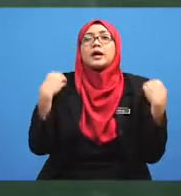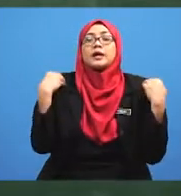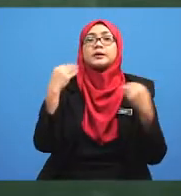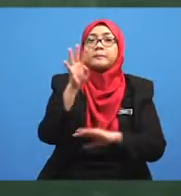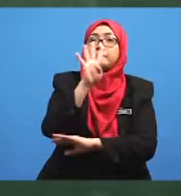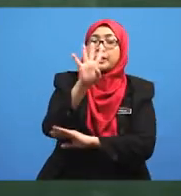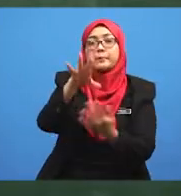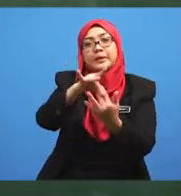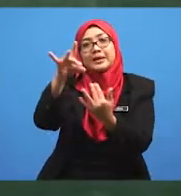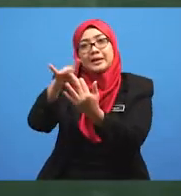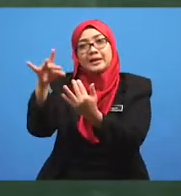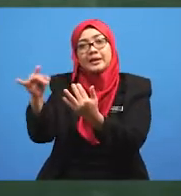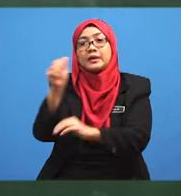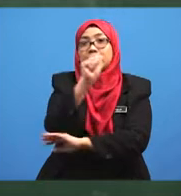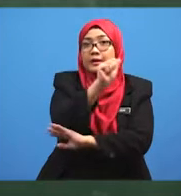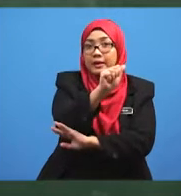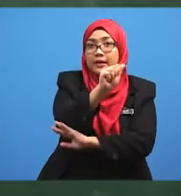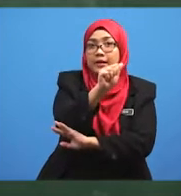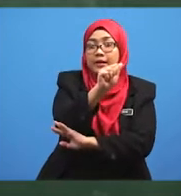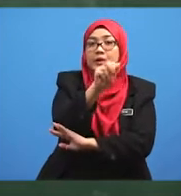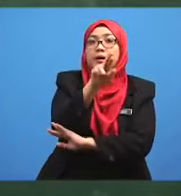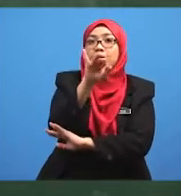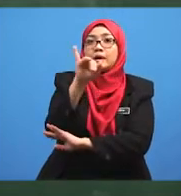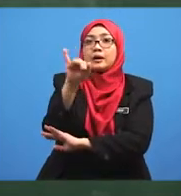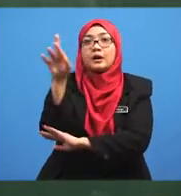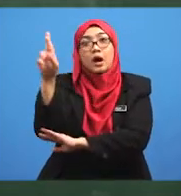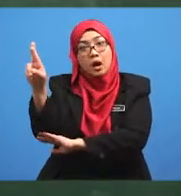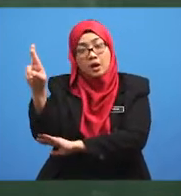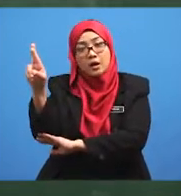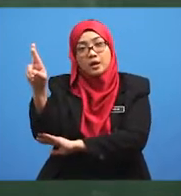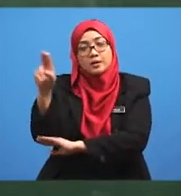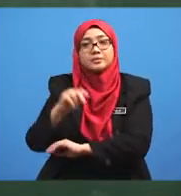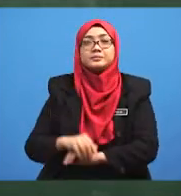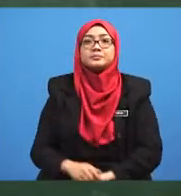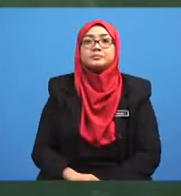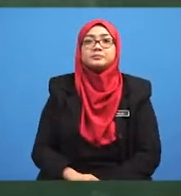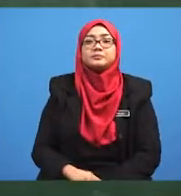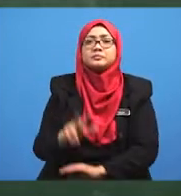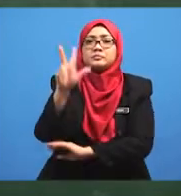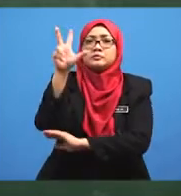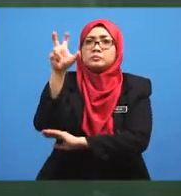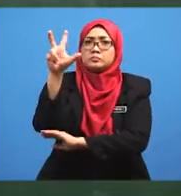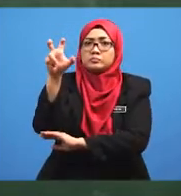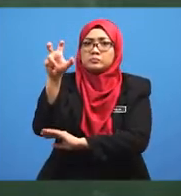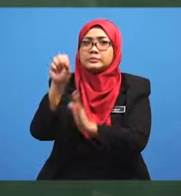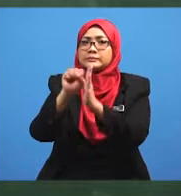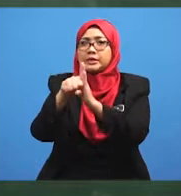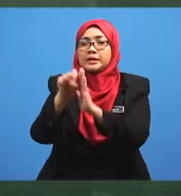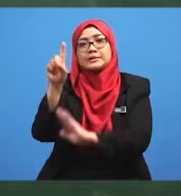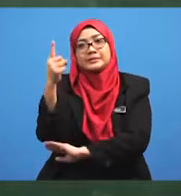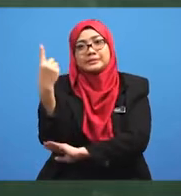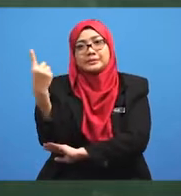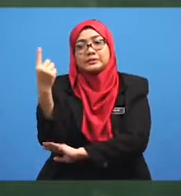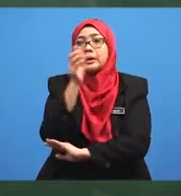pilihan radioisotop. A, radioisotop R, separuh hayatnya 30 saat.